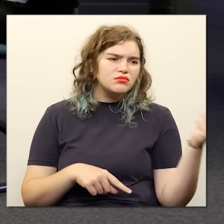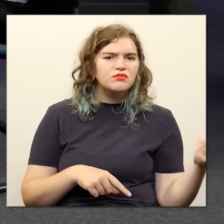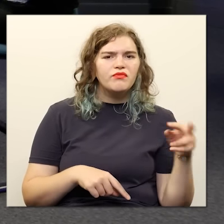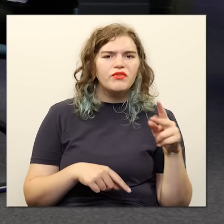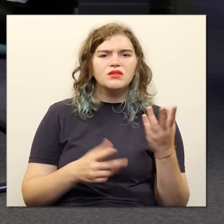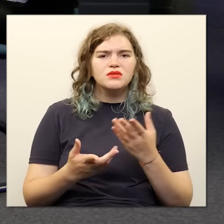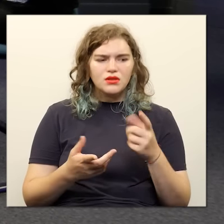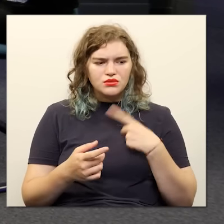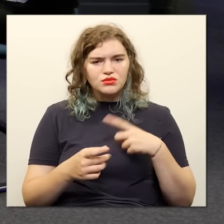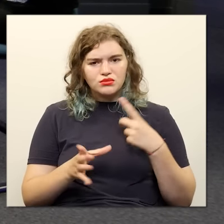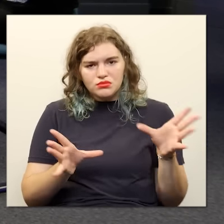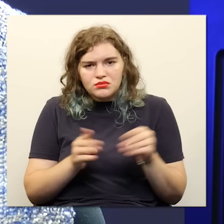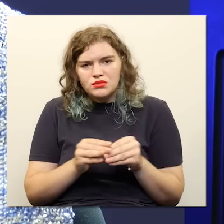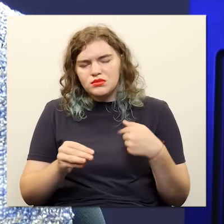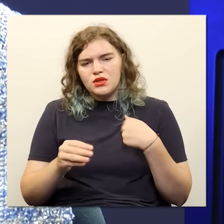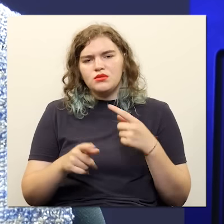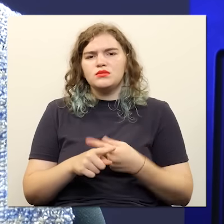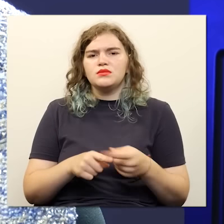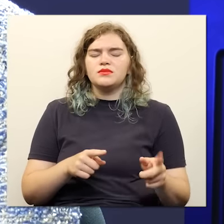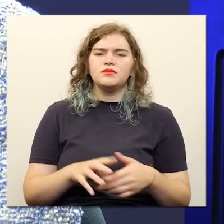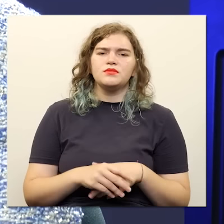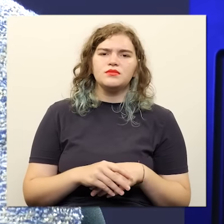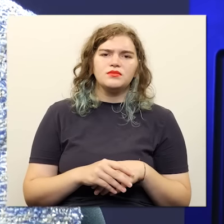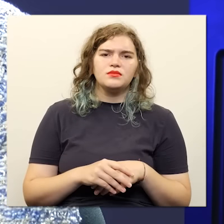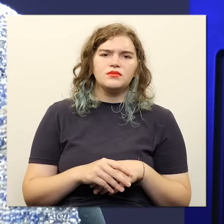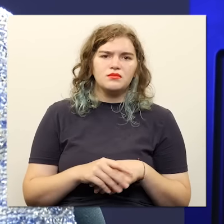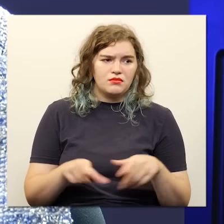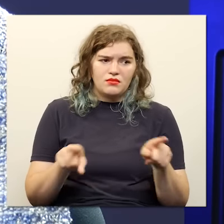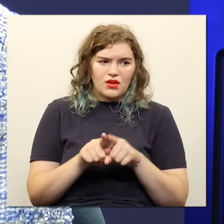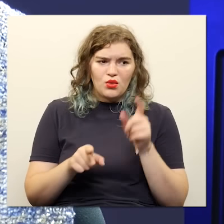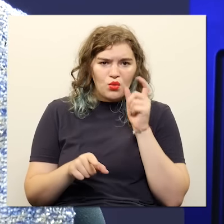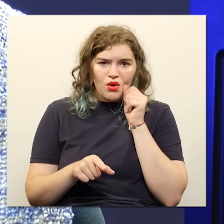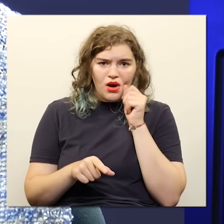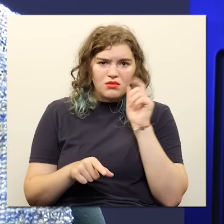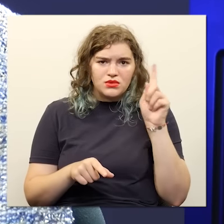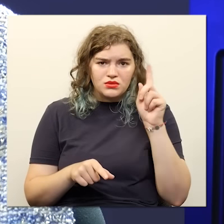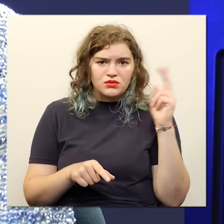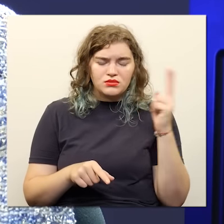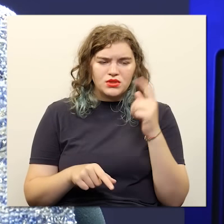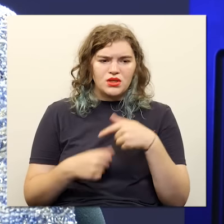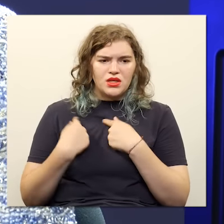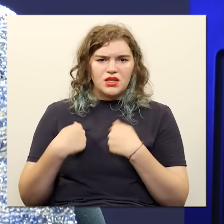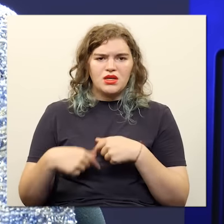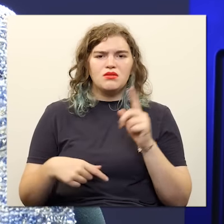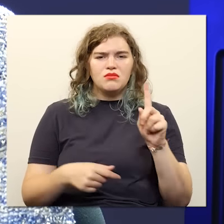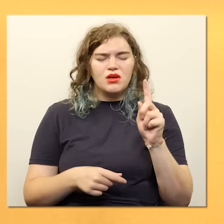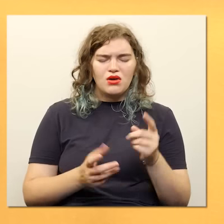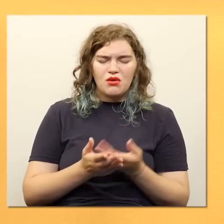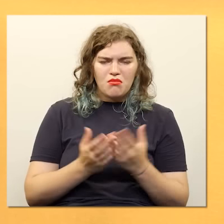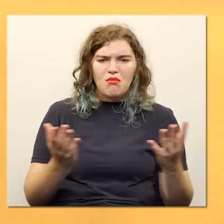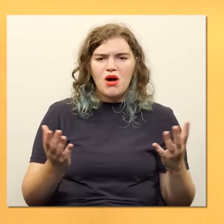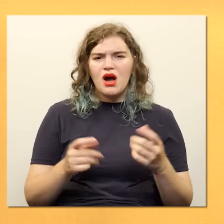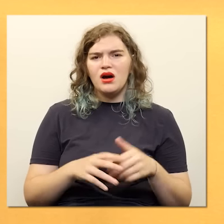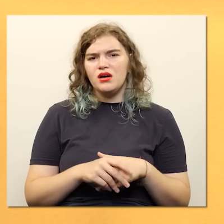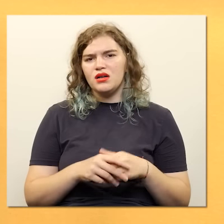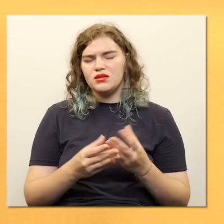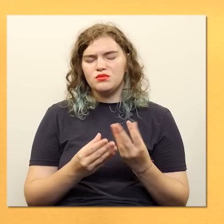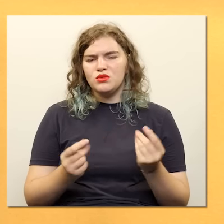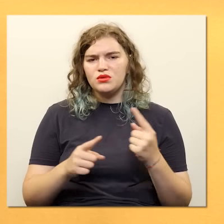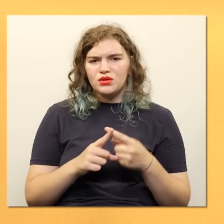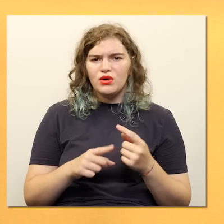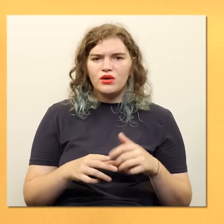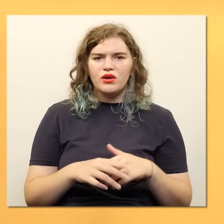frați care zei noștri. Au fost bine. Și sunt oameni, copii ale Dumnezeu. Ce inimă mare au. Da. Ce inimă mare.